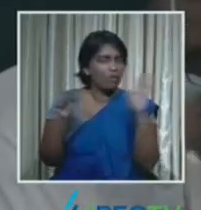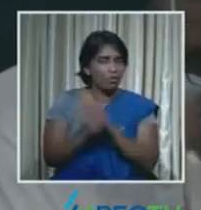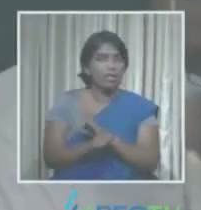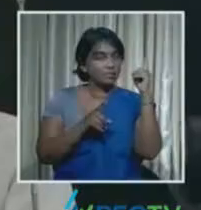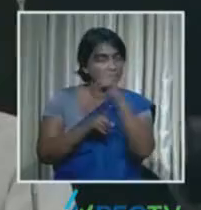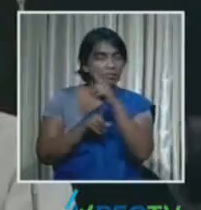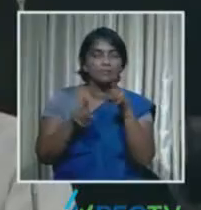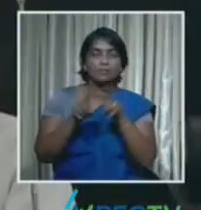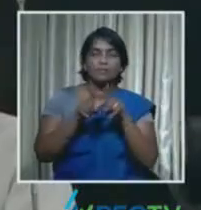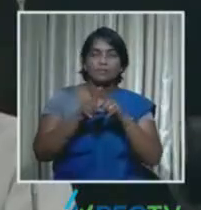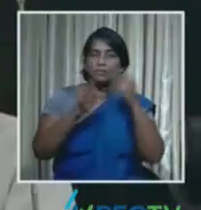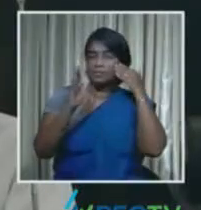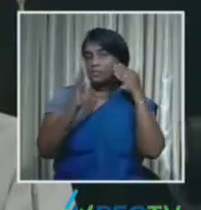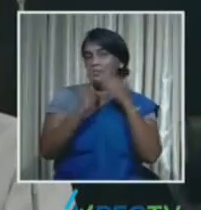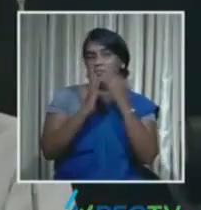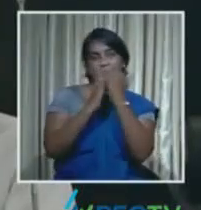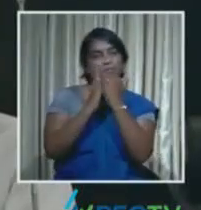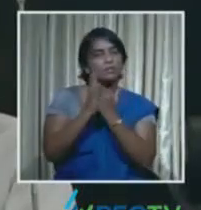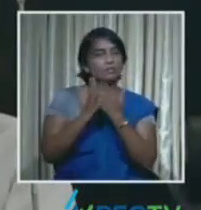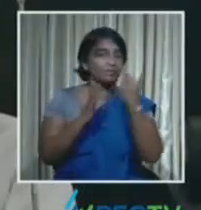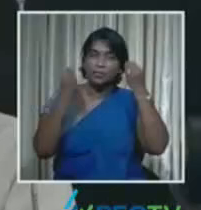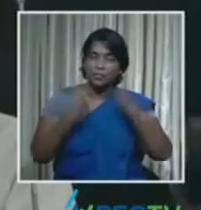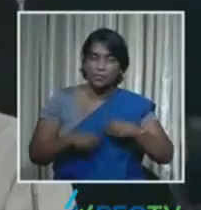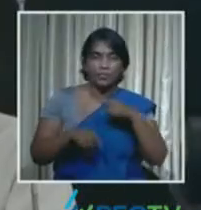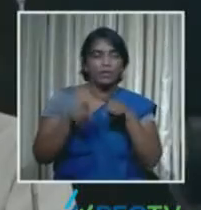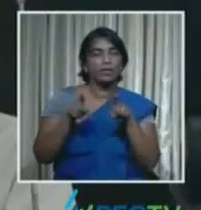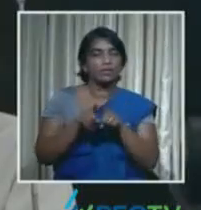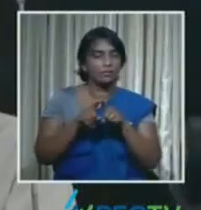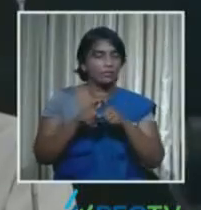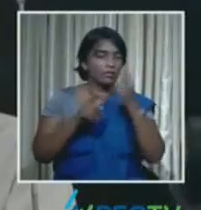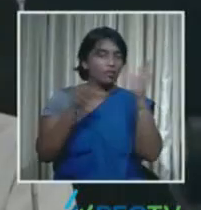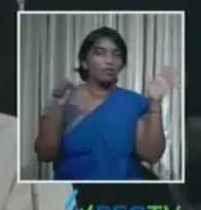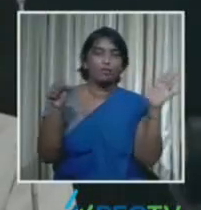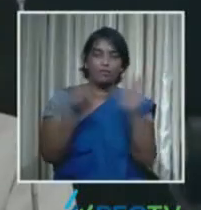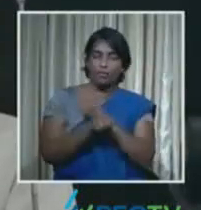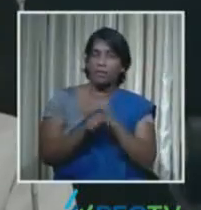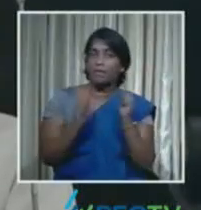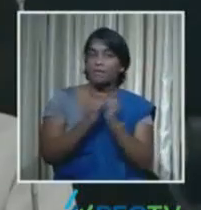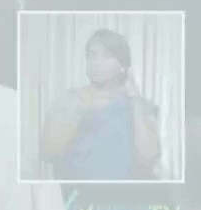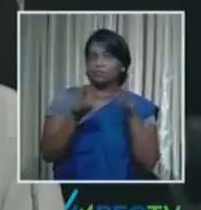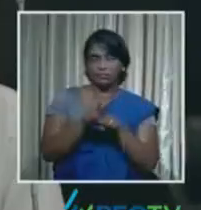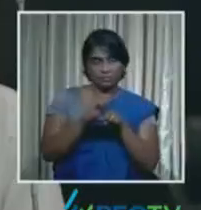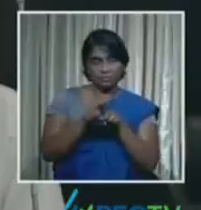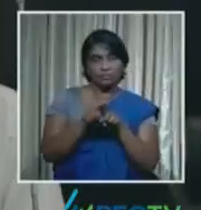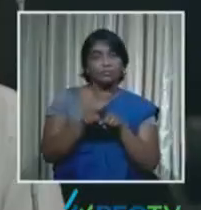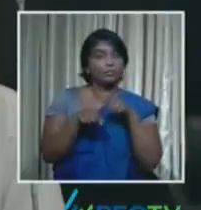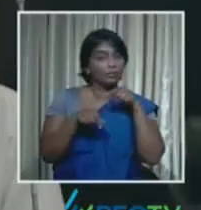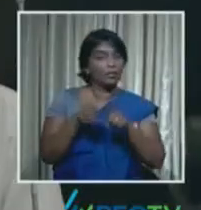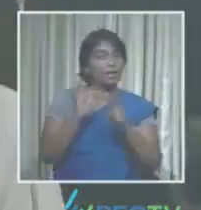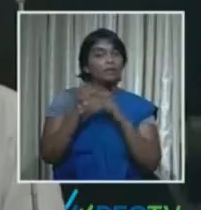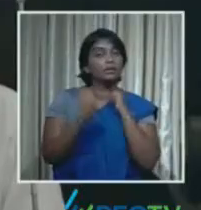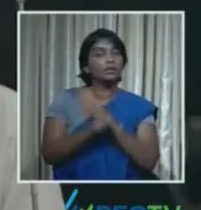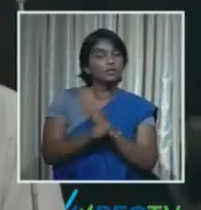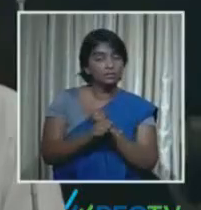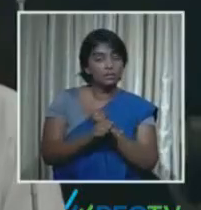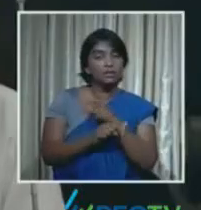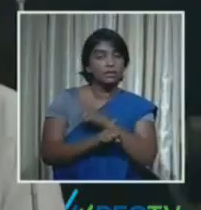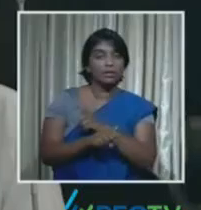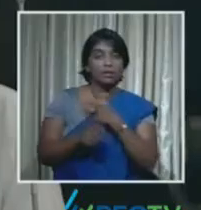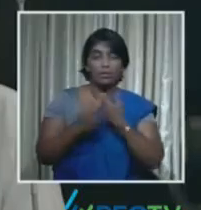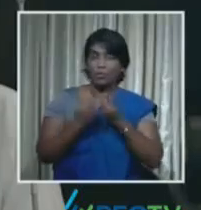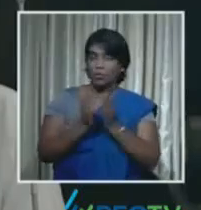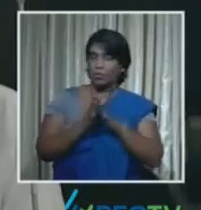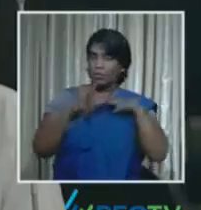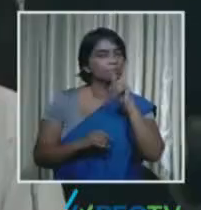දින 50යි. කණිජ තෙල් නීතිගත සංස්ථාවේ කඩාවැටීමට සම්පූර්ණයෙන්ම වග කියන්න ඕනේ විපක්ෂය තමයි ඩාන්සෙලා. LNG සප්ලයි එකේ ඒකාධිකාරිය